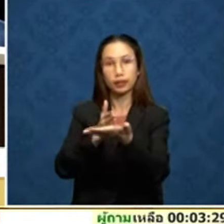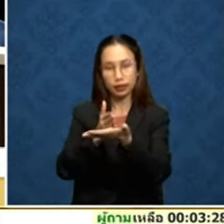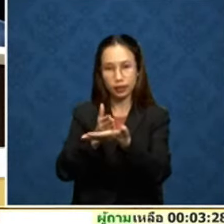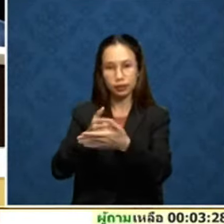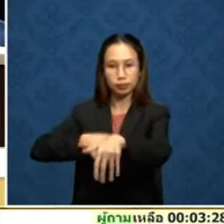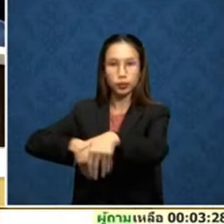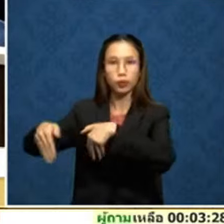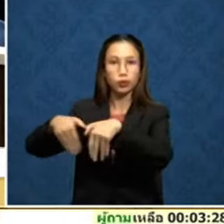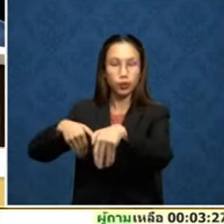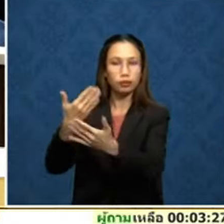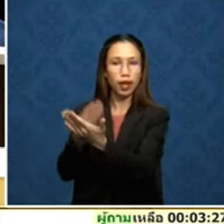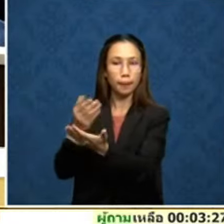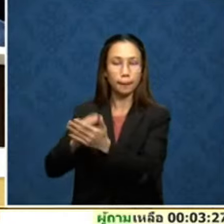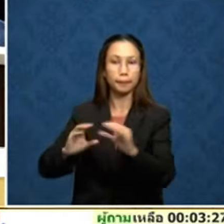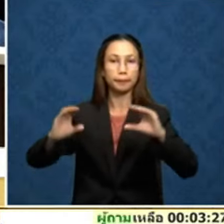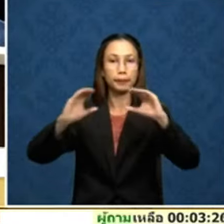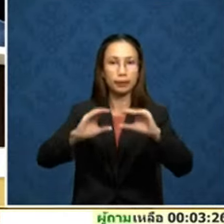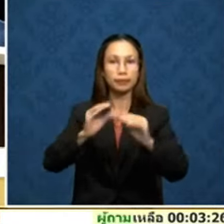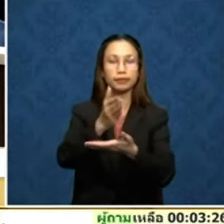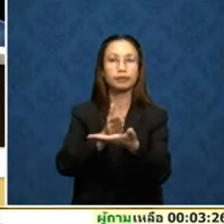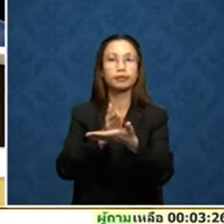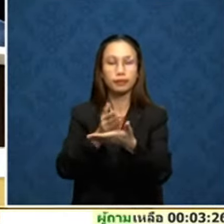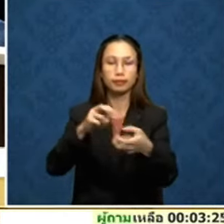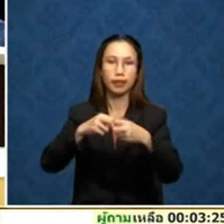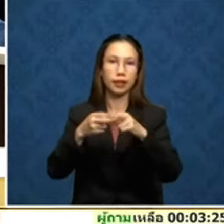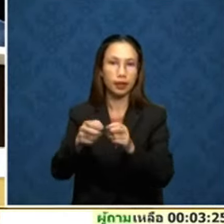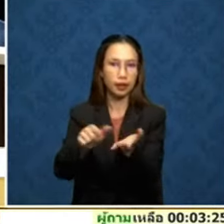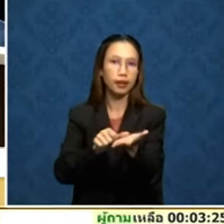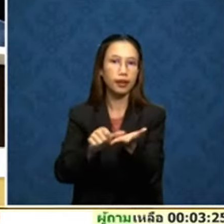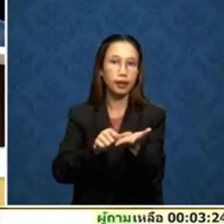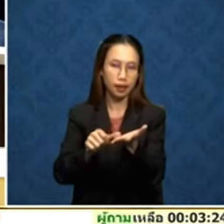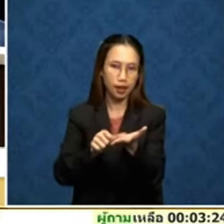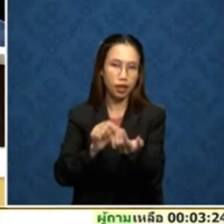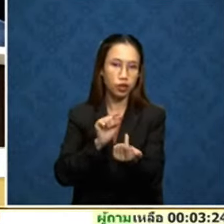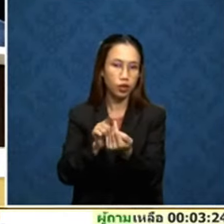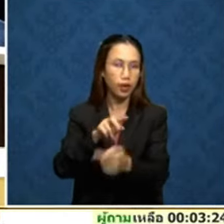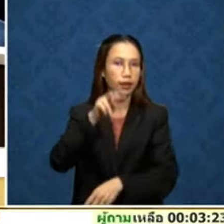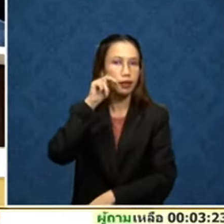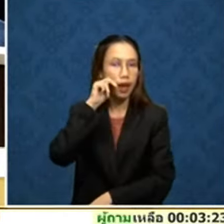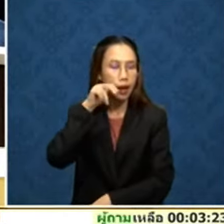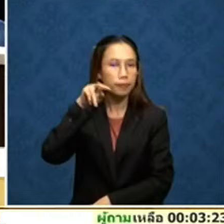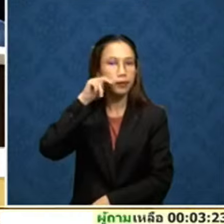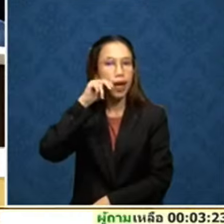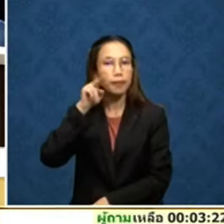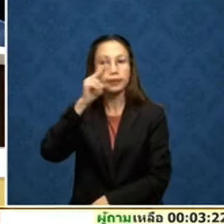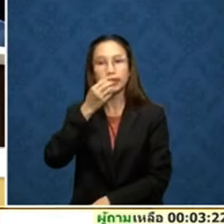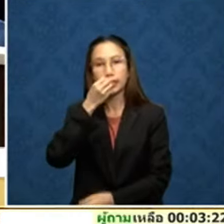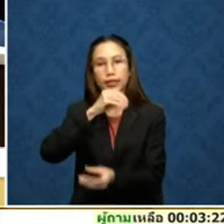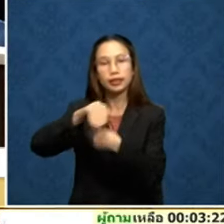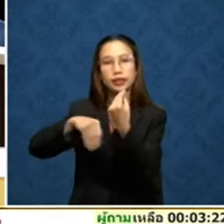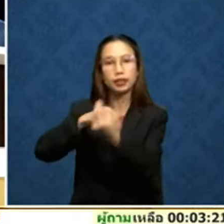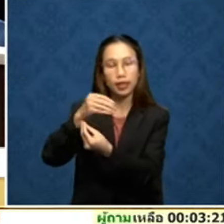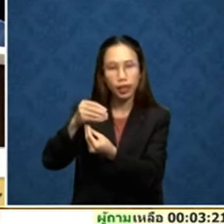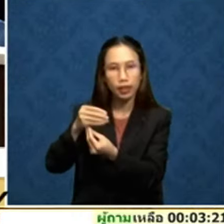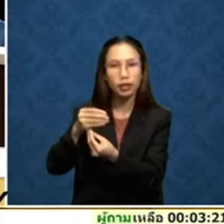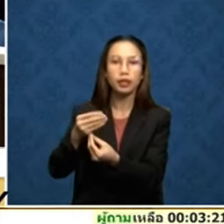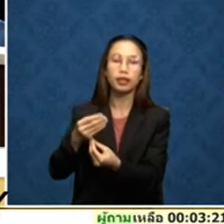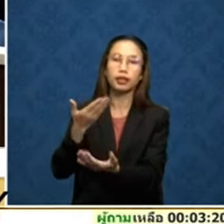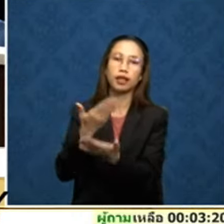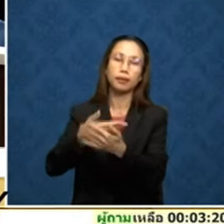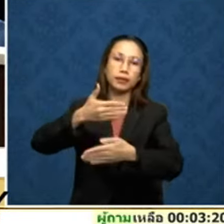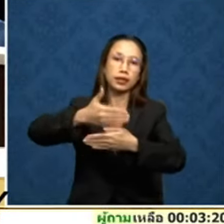ออกอีกครึ่งนึงนะคะแล้วก็เอาไปใช้ในการแก้ไขปัญหาทั้งแหล่งน้ำทั้งน้ำประปานะคะทั้งการสร้างเขื่อนอะไร